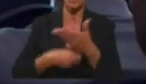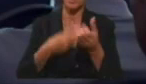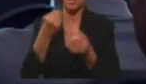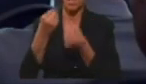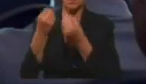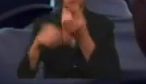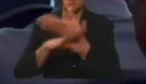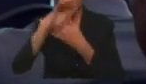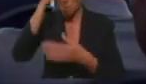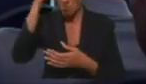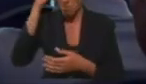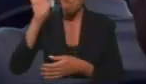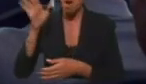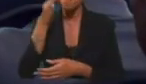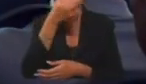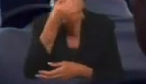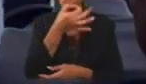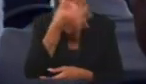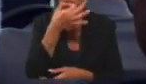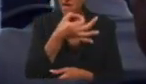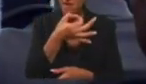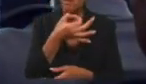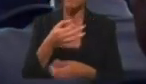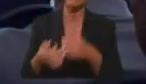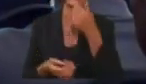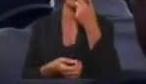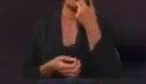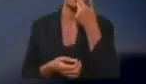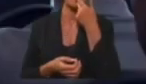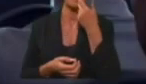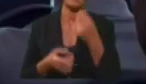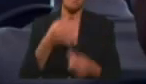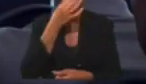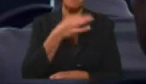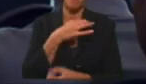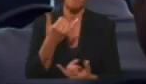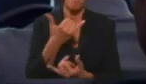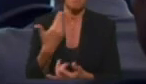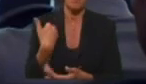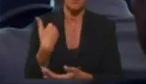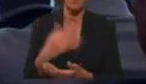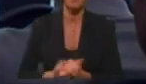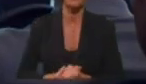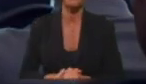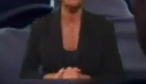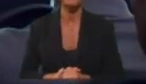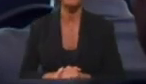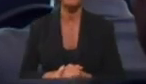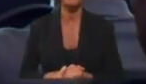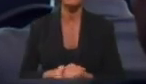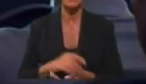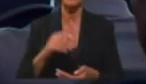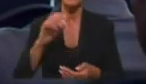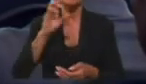tym mają różne pytania. No, przepraszam tutaj Krakusów, tak, no, kiedyś takie pytanie mi utkwiło. Otrzymałem pytanie, czy strona